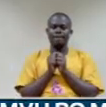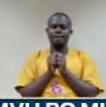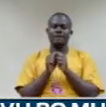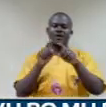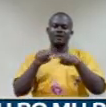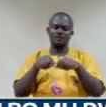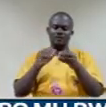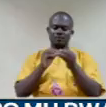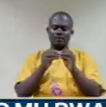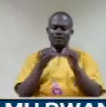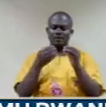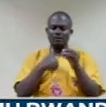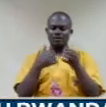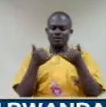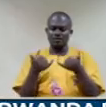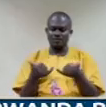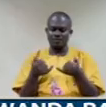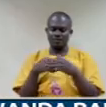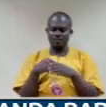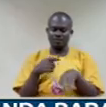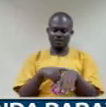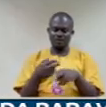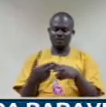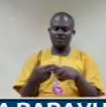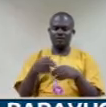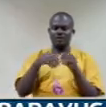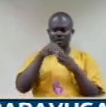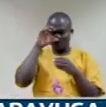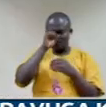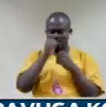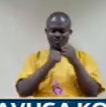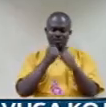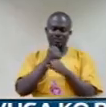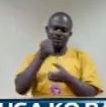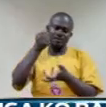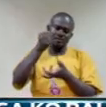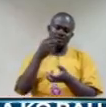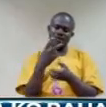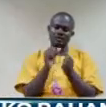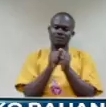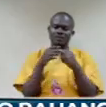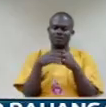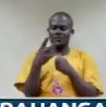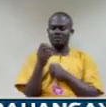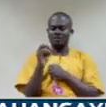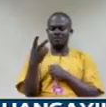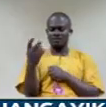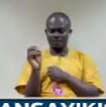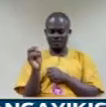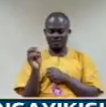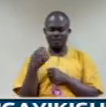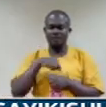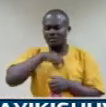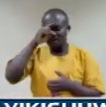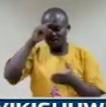Hashingiwe ku mibare dufite ubu mu gihe gisigaye cy'umwaka w'ingengo y'imari wa 2019-2020